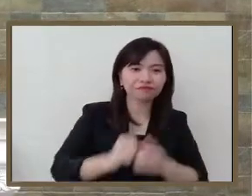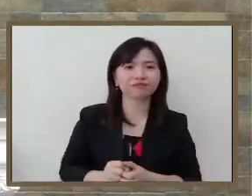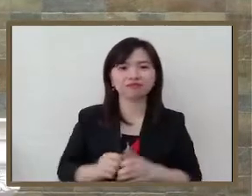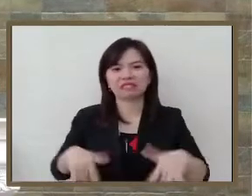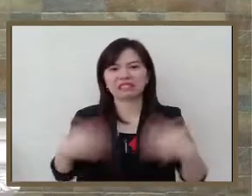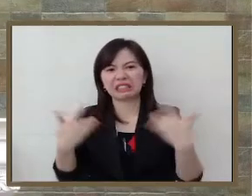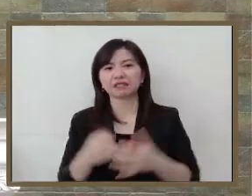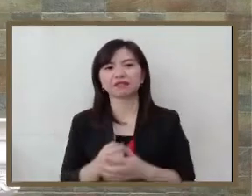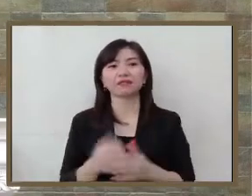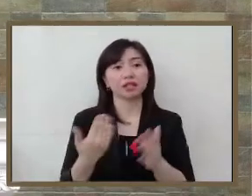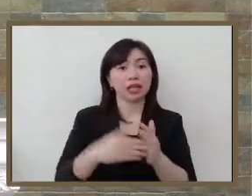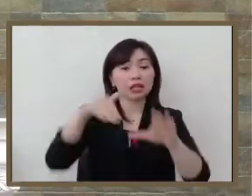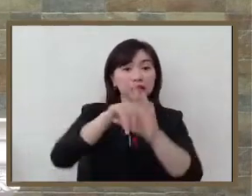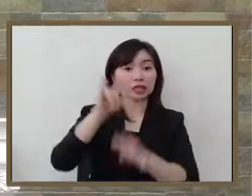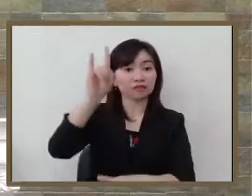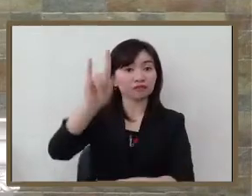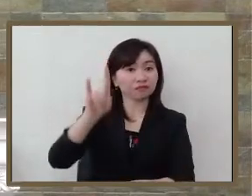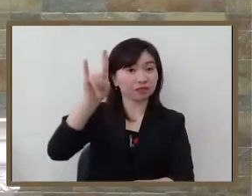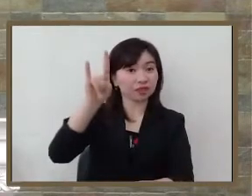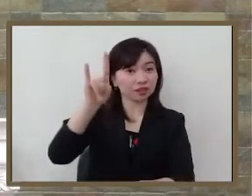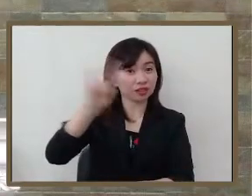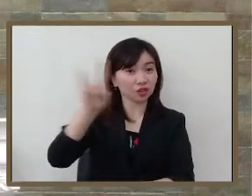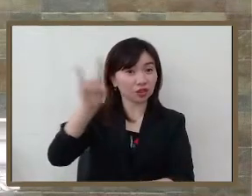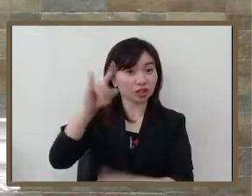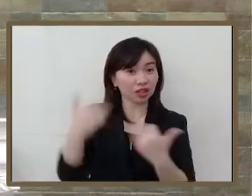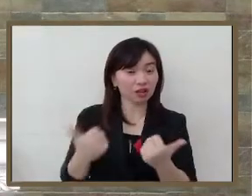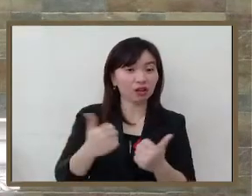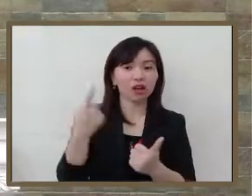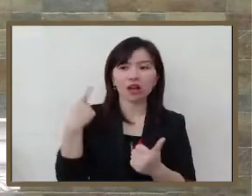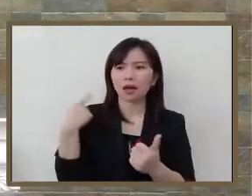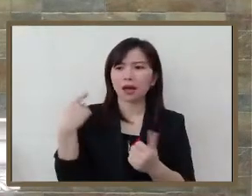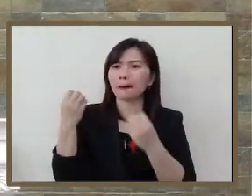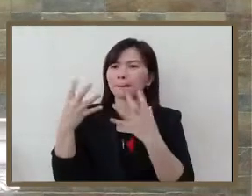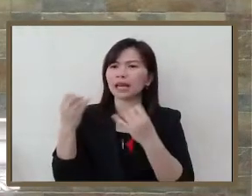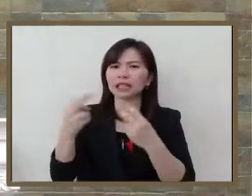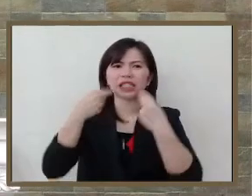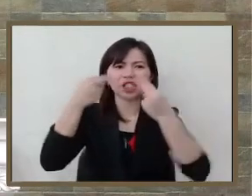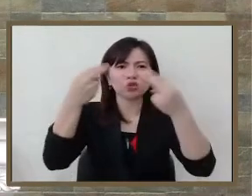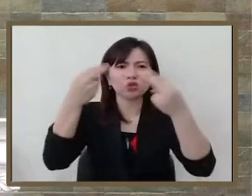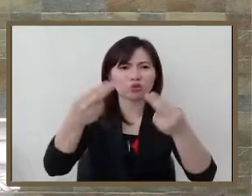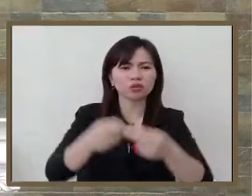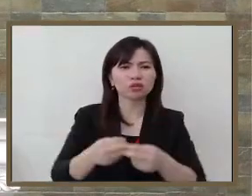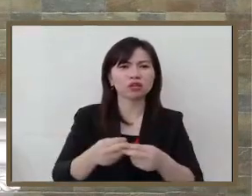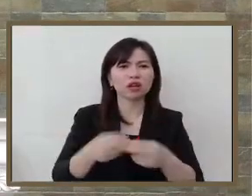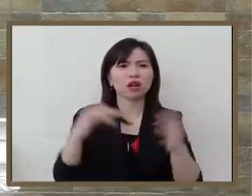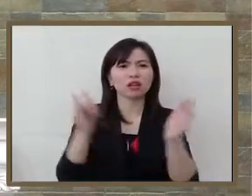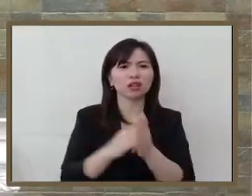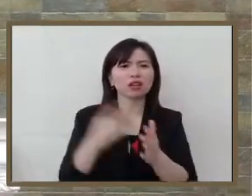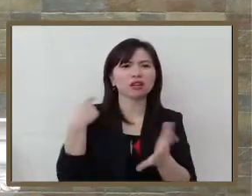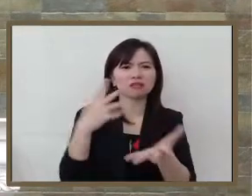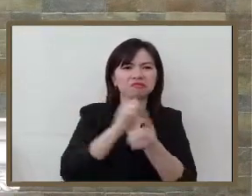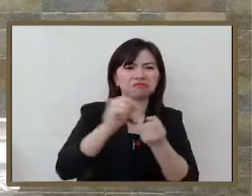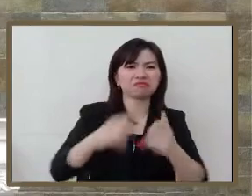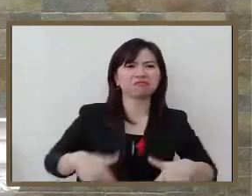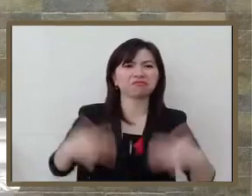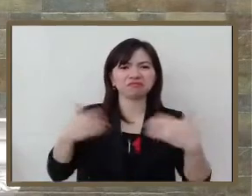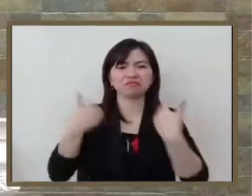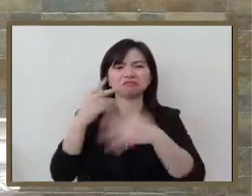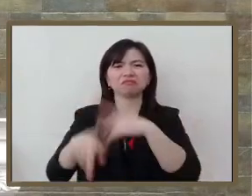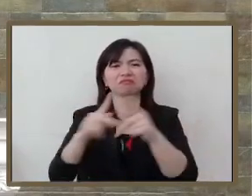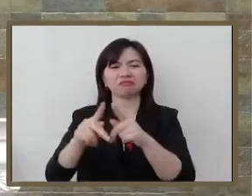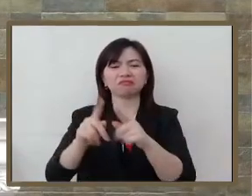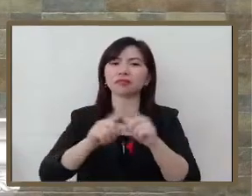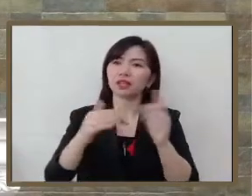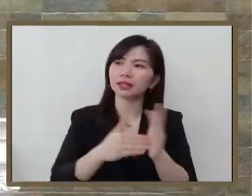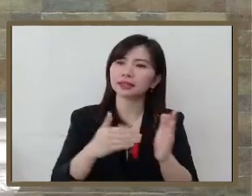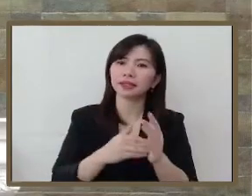Ano ang balita? Sira ang buhay. Kasi kung pera lang ang basihan ng pagiging maayos na buhay, sana